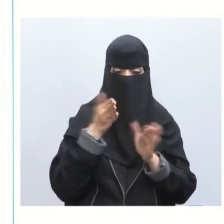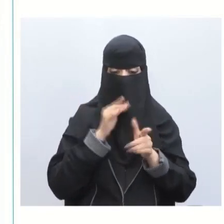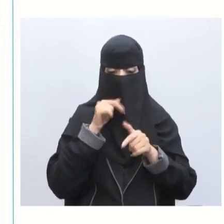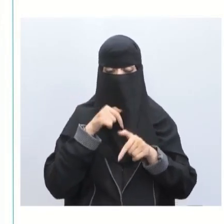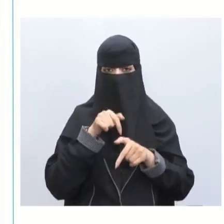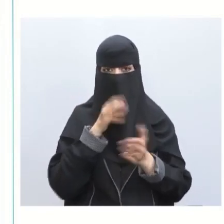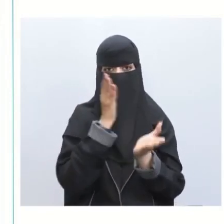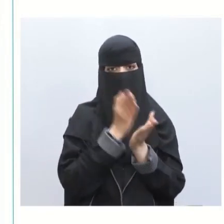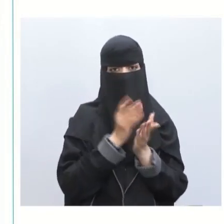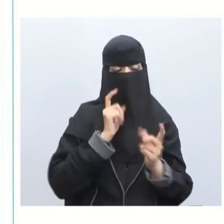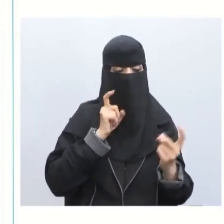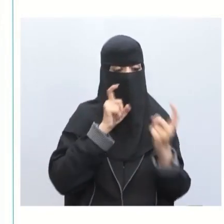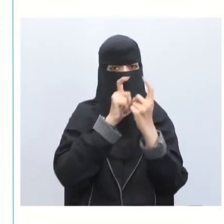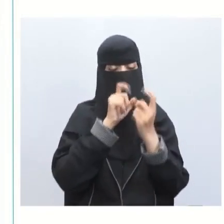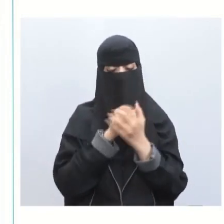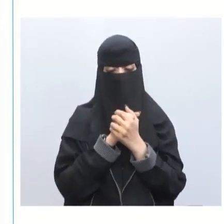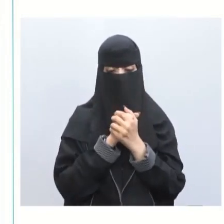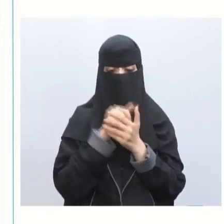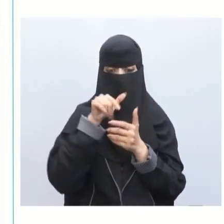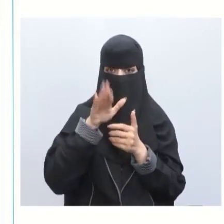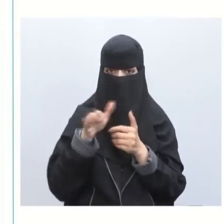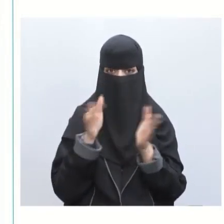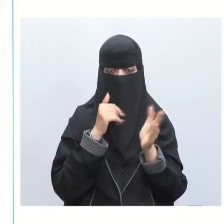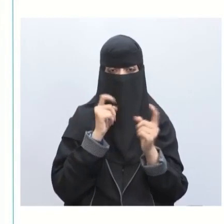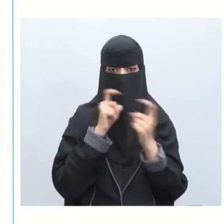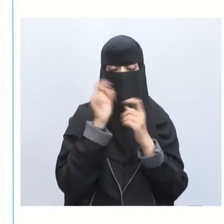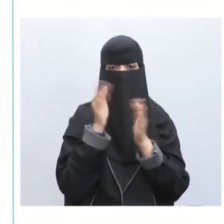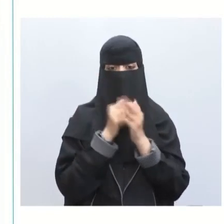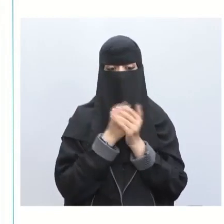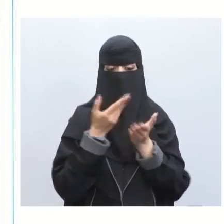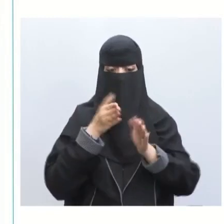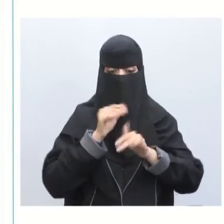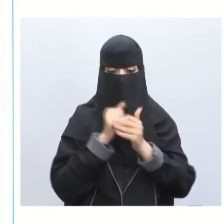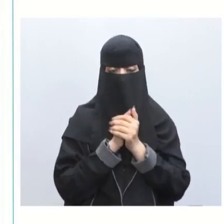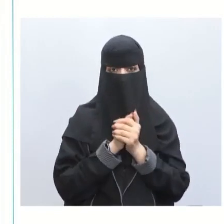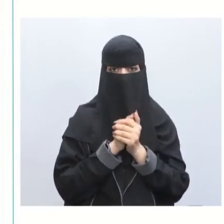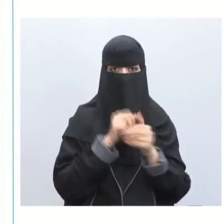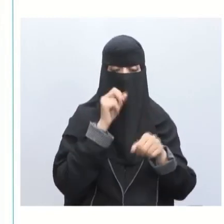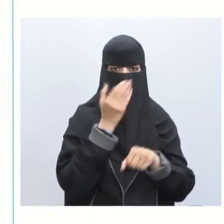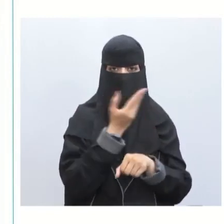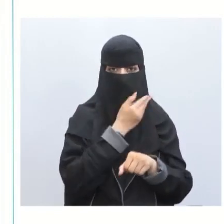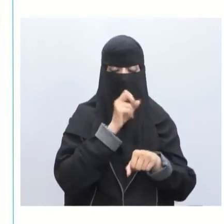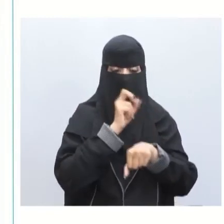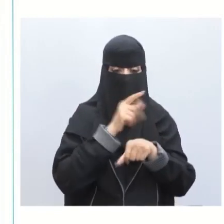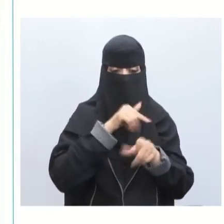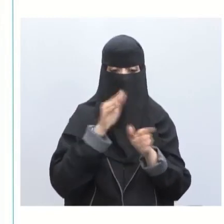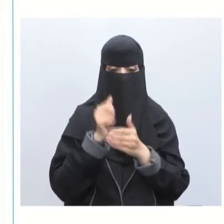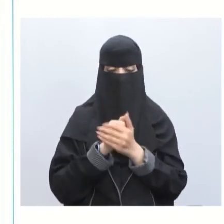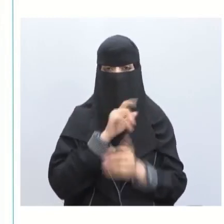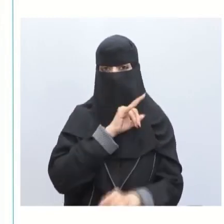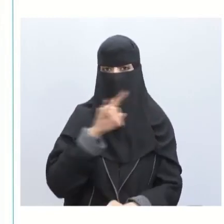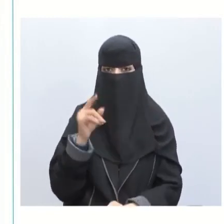والسلوك العدواني من الاثار السلوكيه من الاثار التنمر كذلك اثار